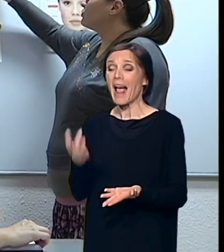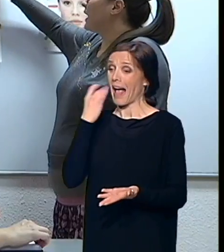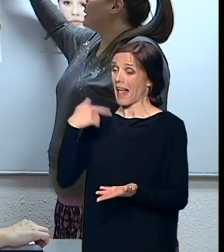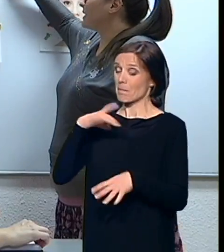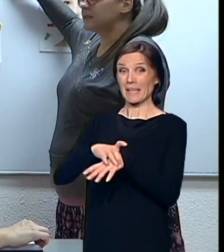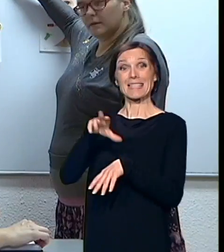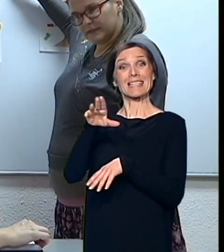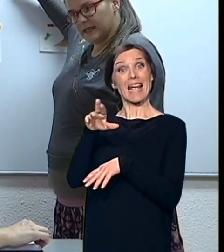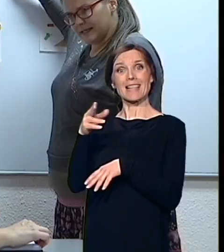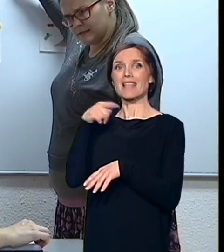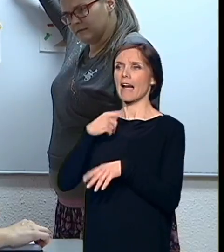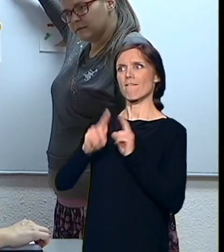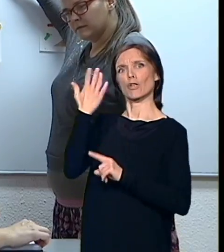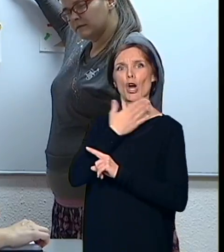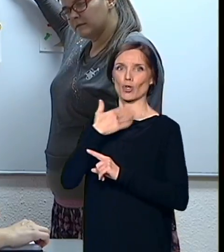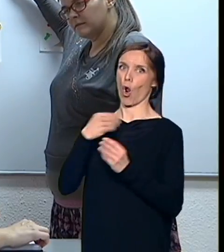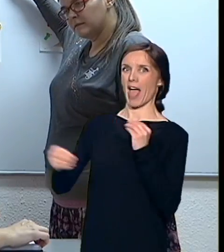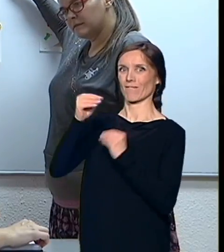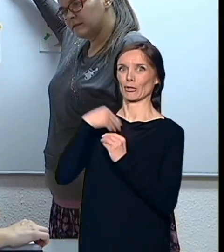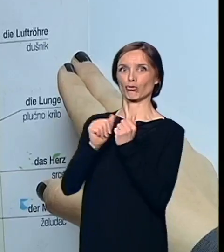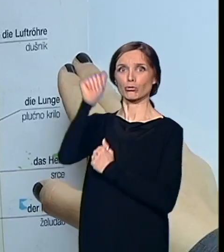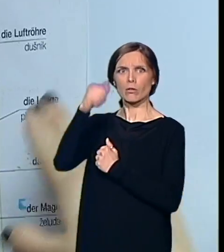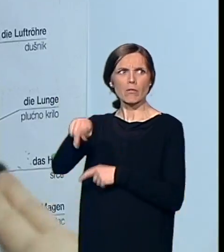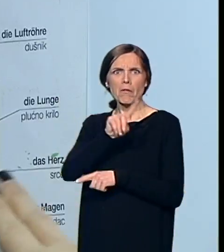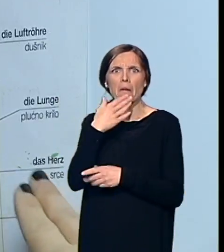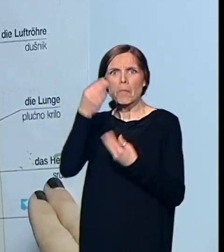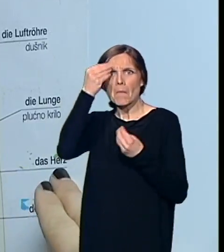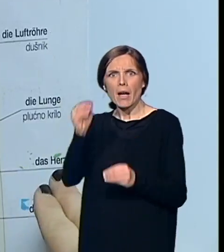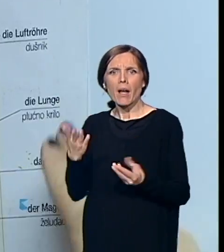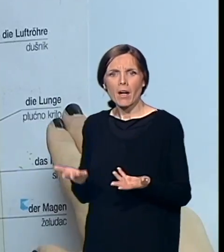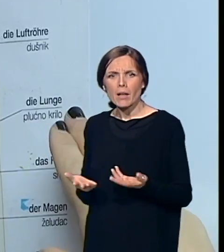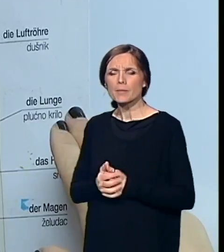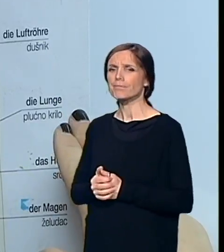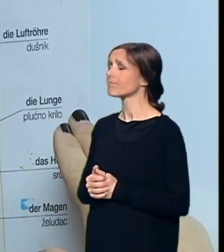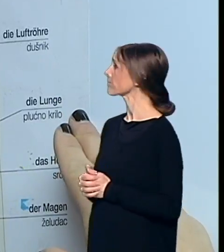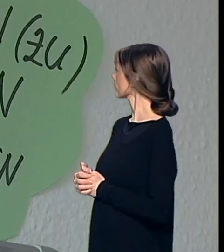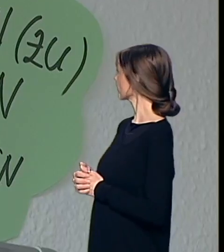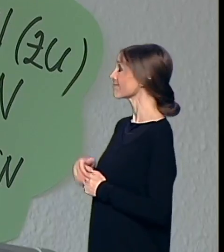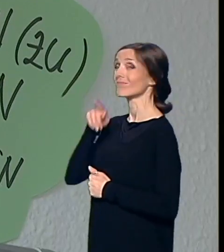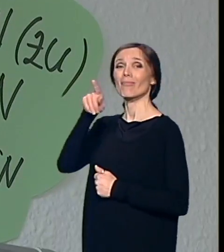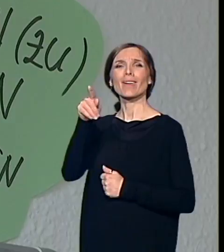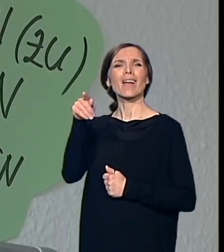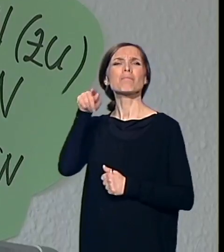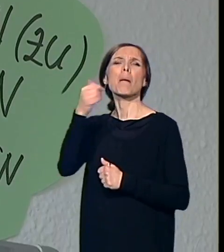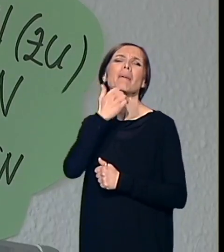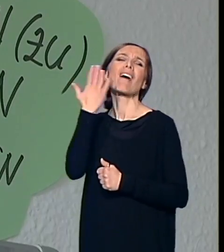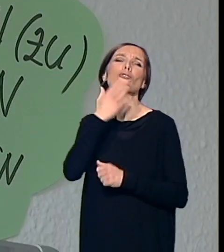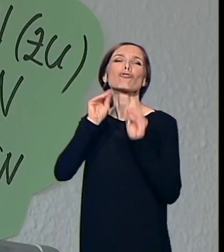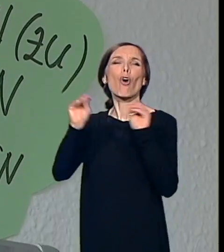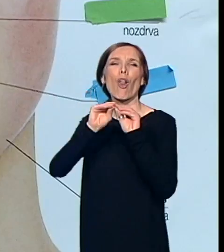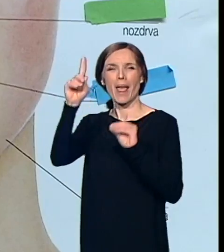U odnosu na period od pre 15 godina, kada je na časovima bio samo po neki lekar, stomatolog ili medicinska